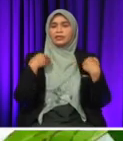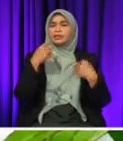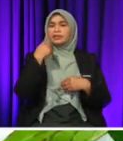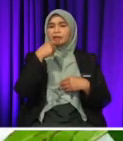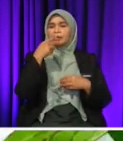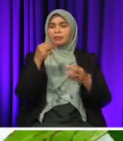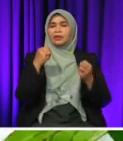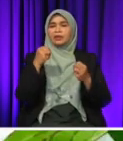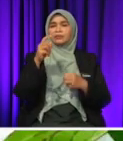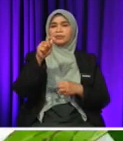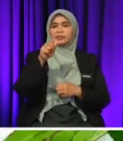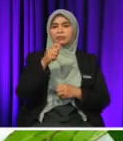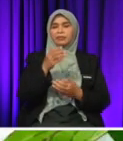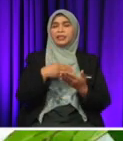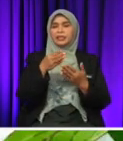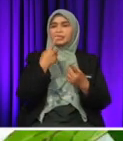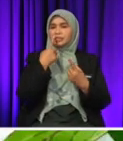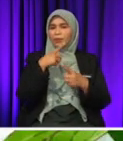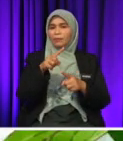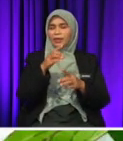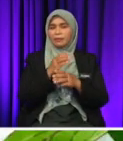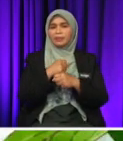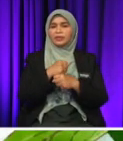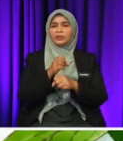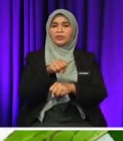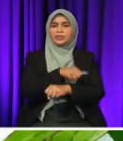tentang bentuk sajak yang anda tahu